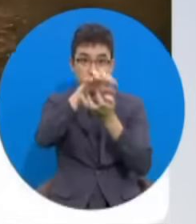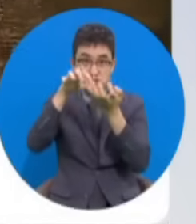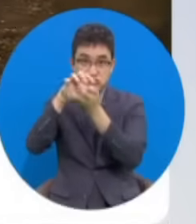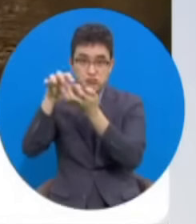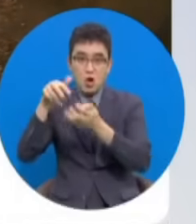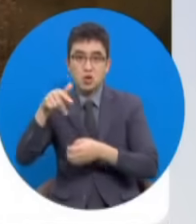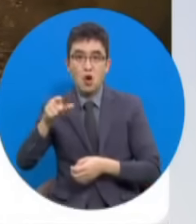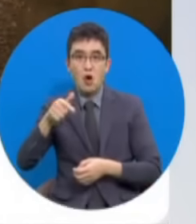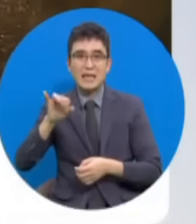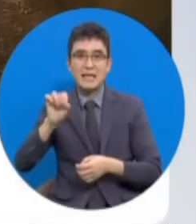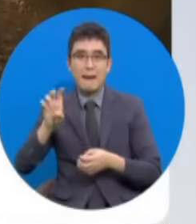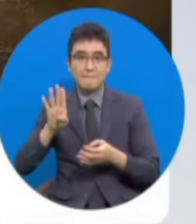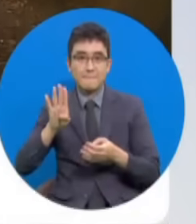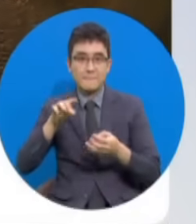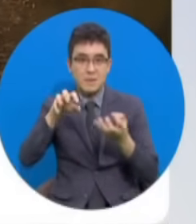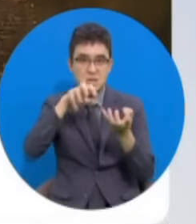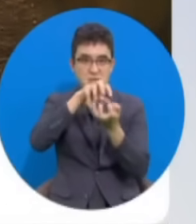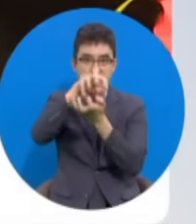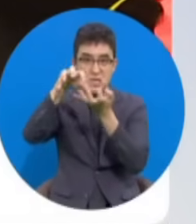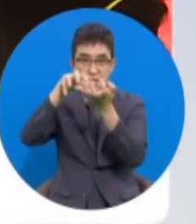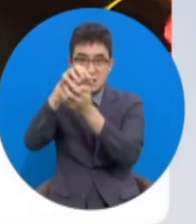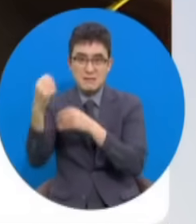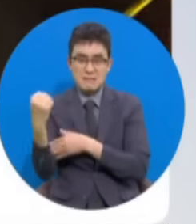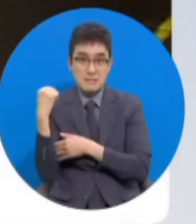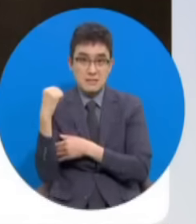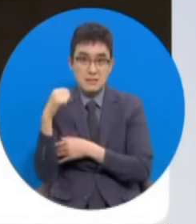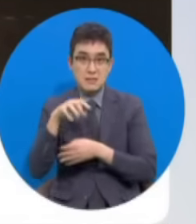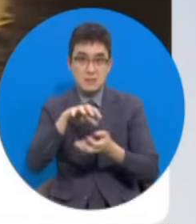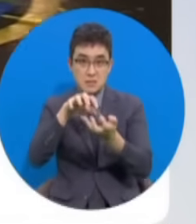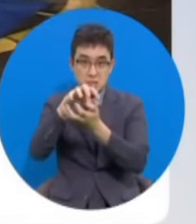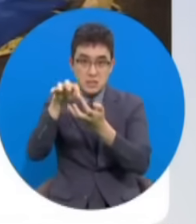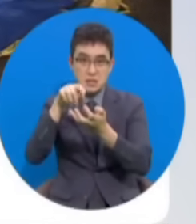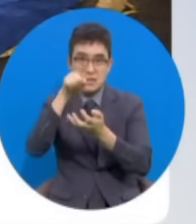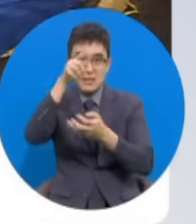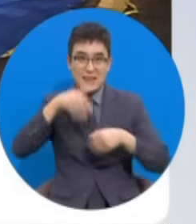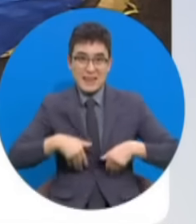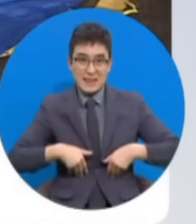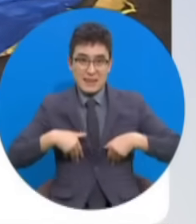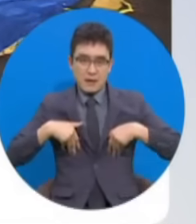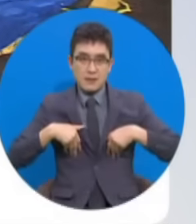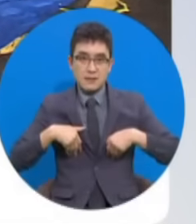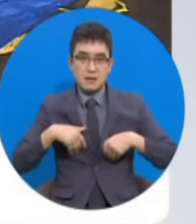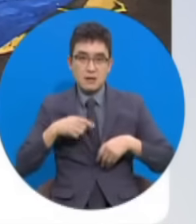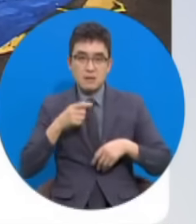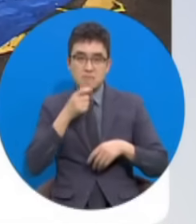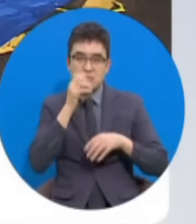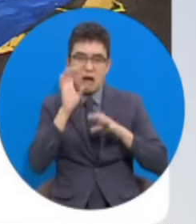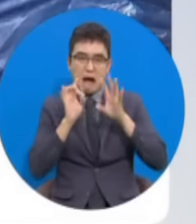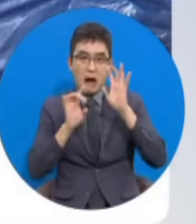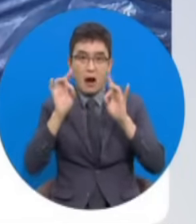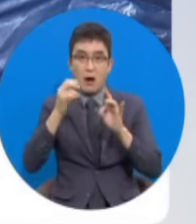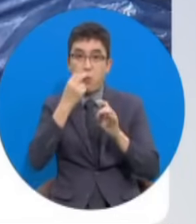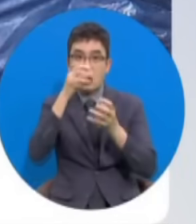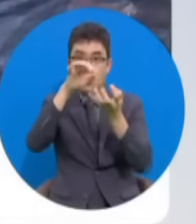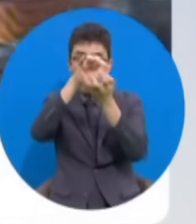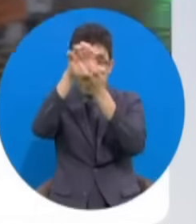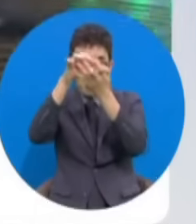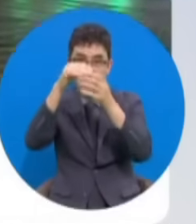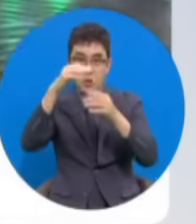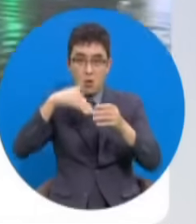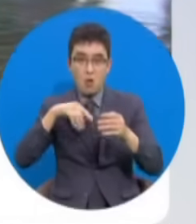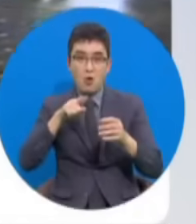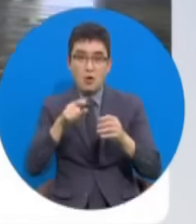발달되면서 저기압상에서 강하게 유입되는 따뜻하고 습한 공기 그리고 또 저기압 후면에서는 차고 건조한